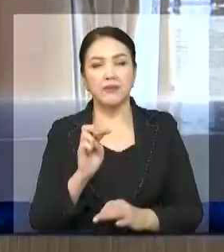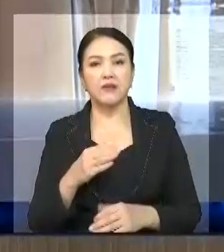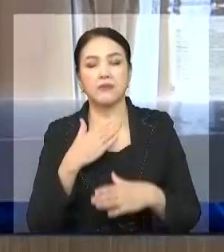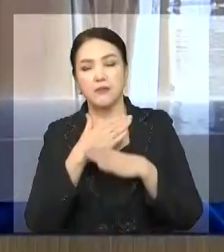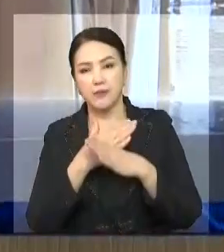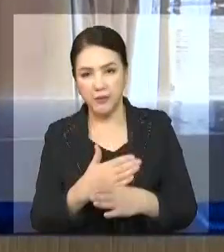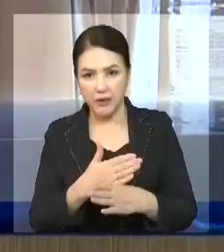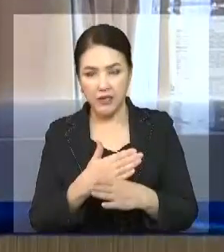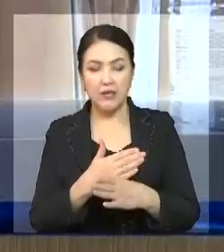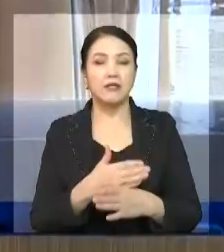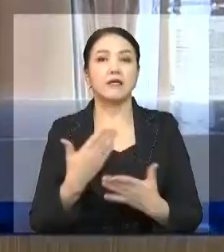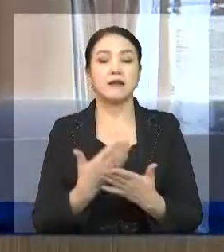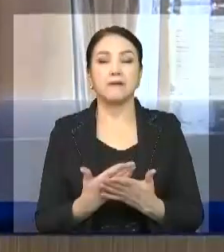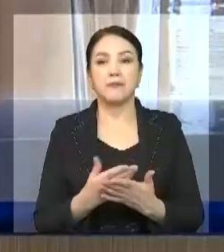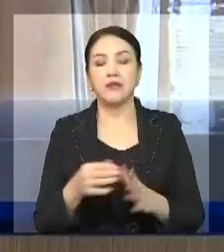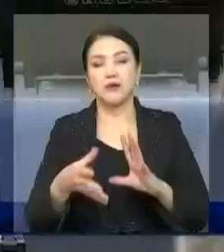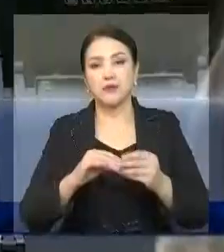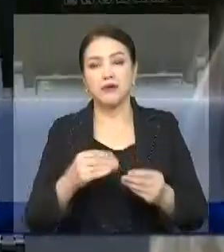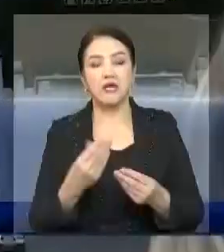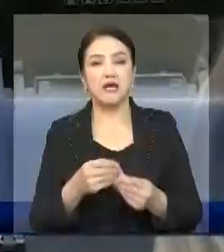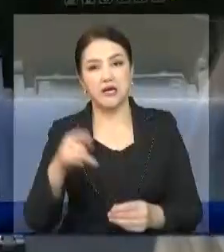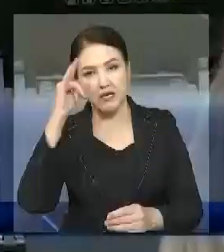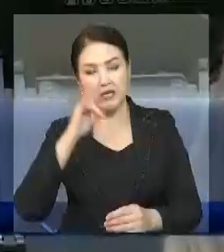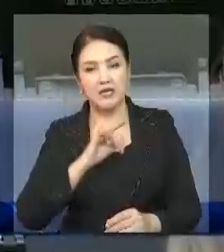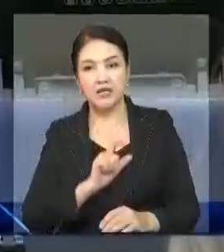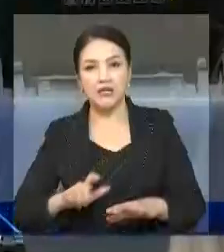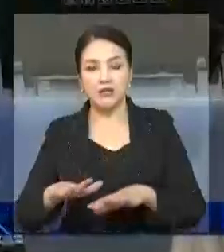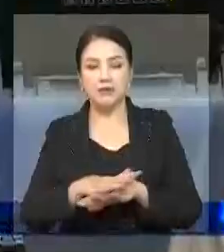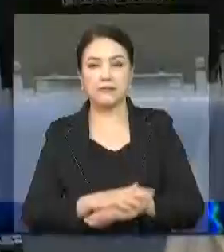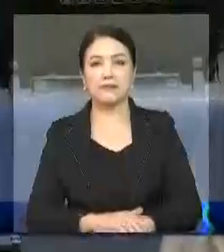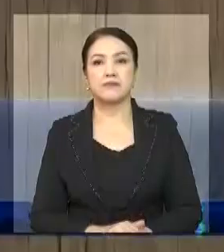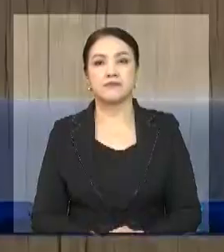благотворительной помощи на средства общественного фонда «Казахстан Халхна».